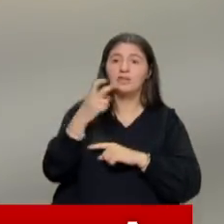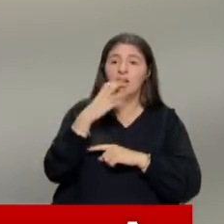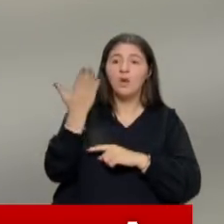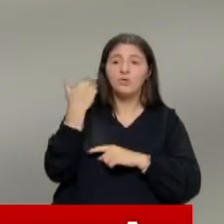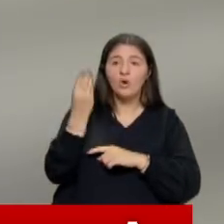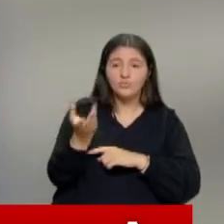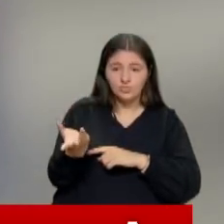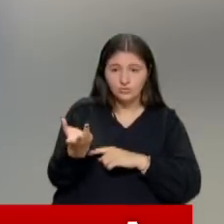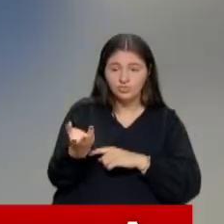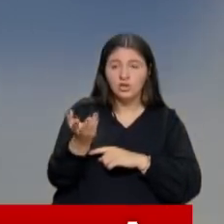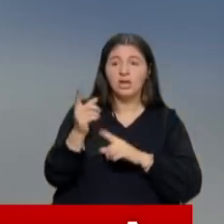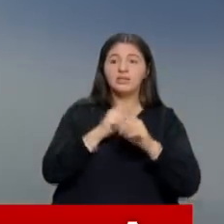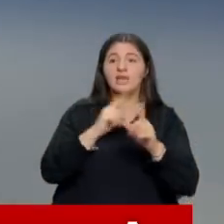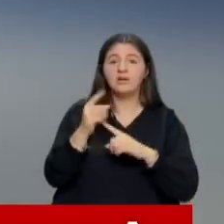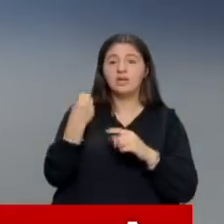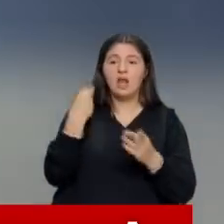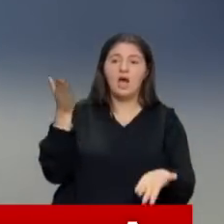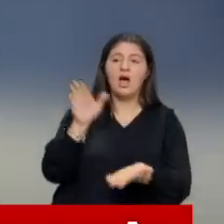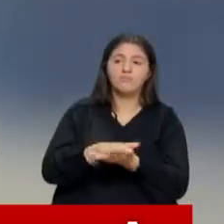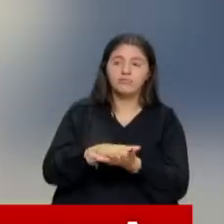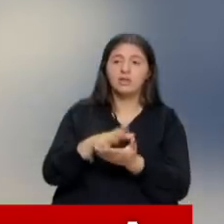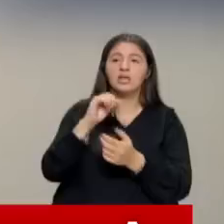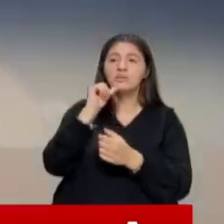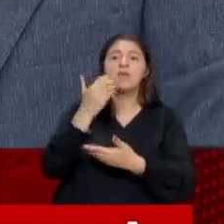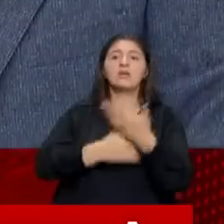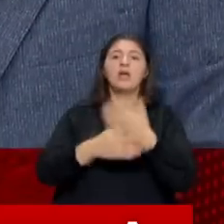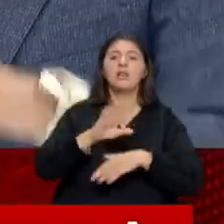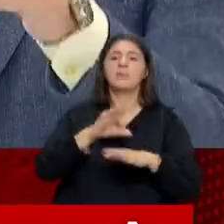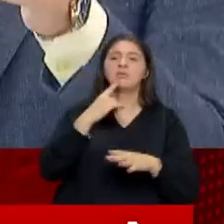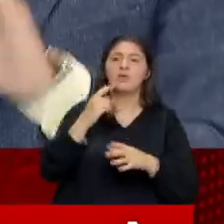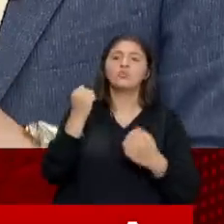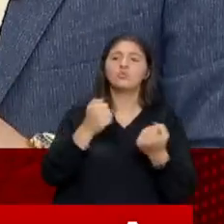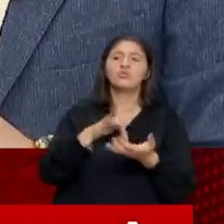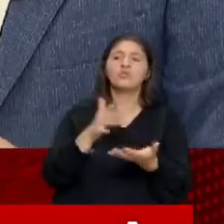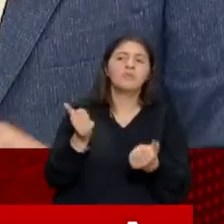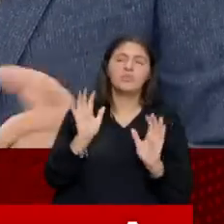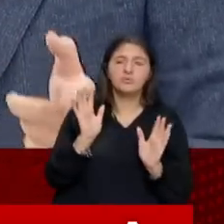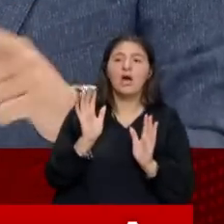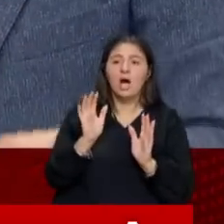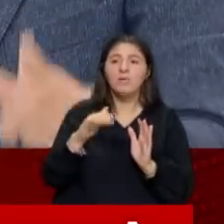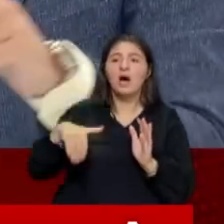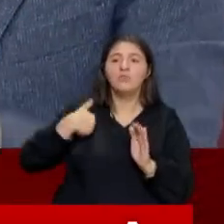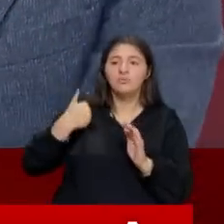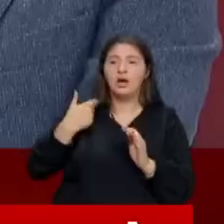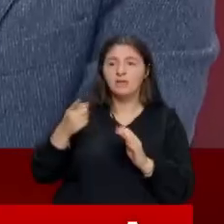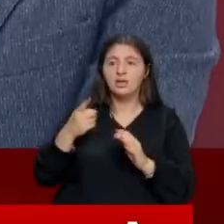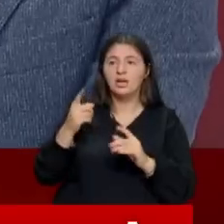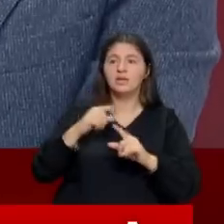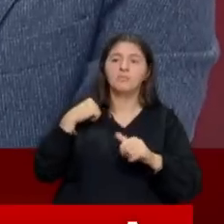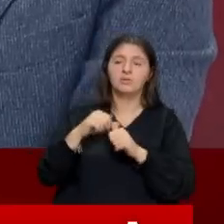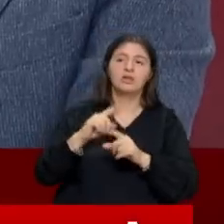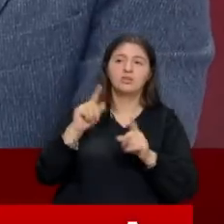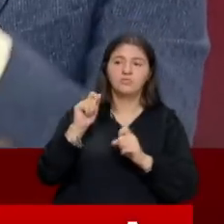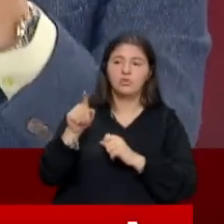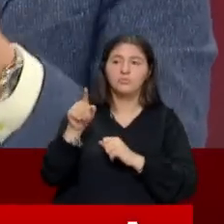2 yıl önce olmuş bir olay davası yeni kapanmış yani kimse yaralanmadı diye sürücü ceza da almamış ancak avukatları yeniden İtiraz